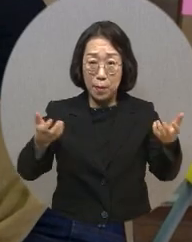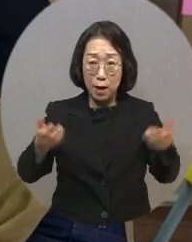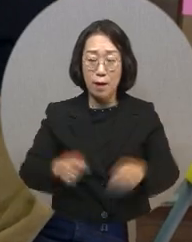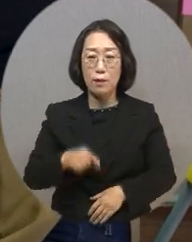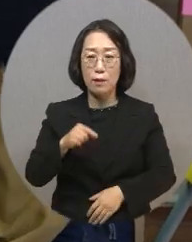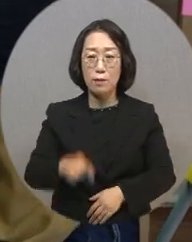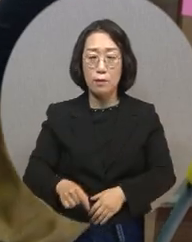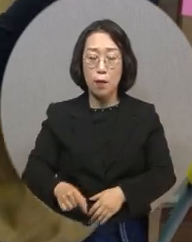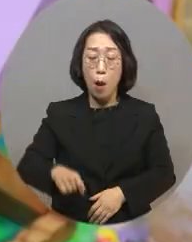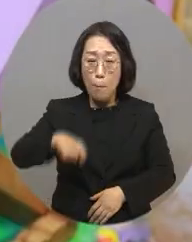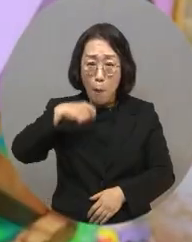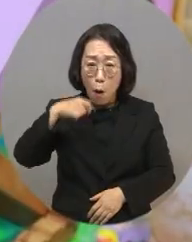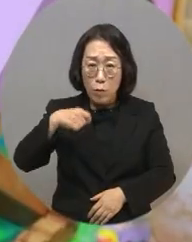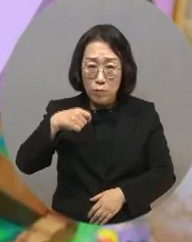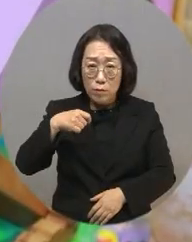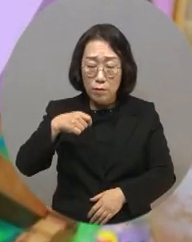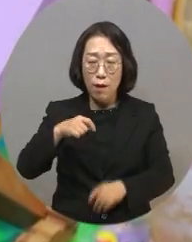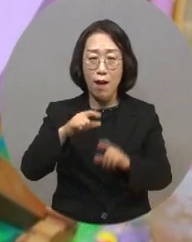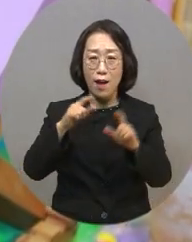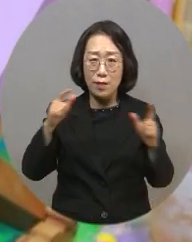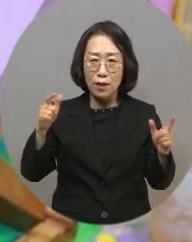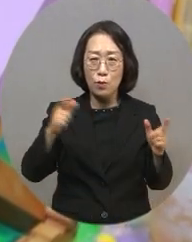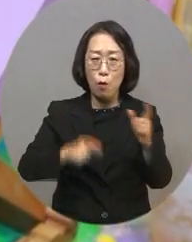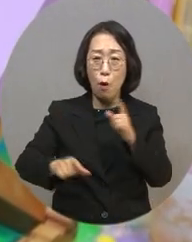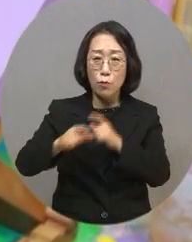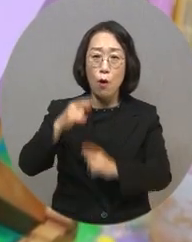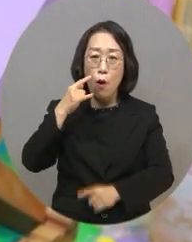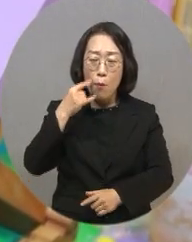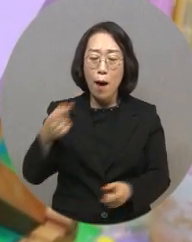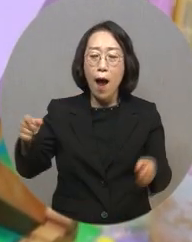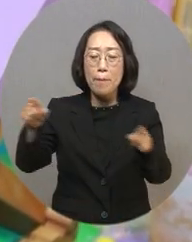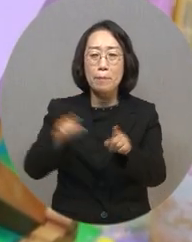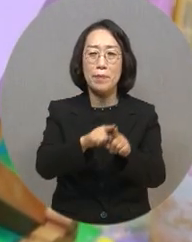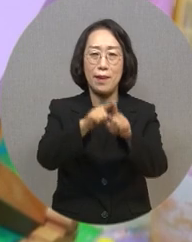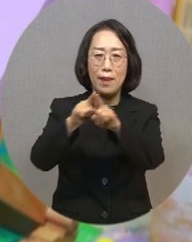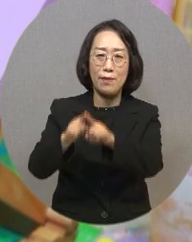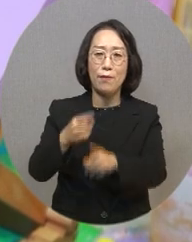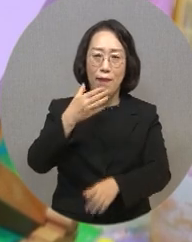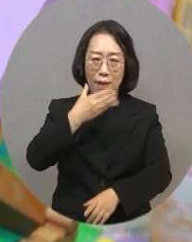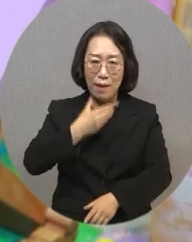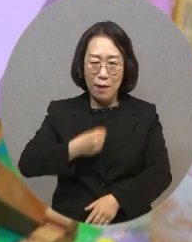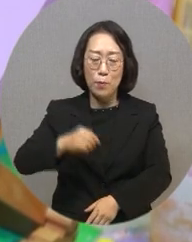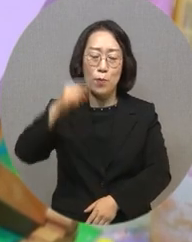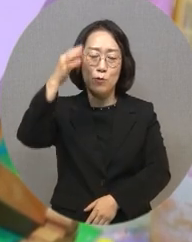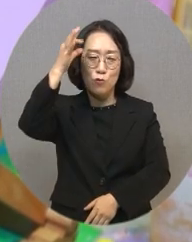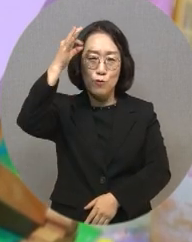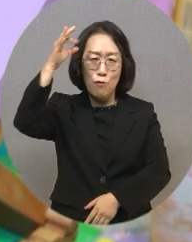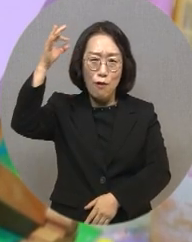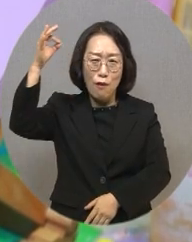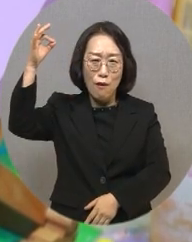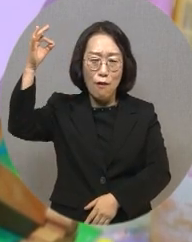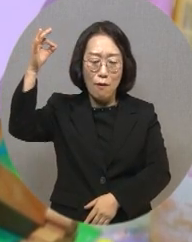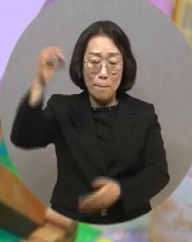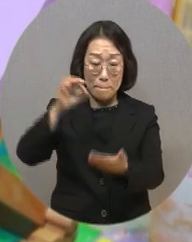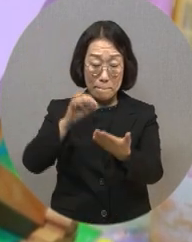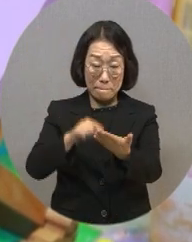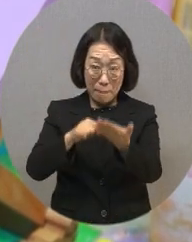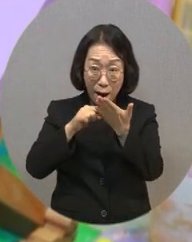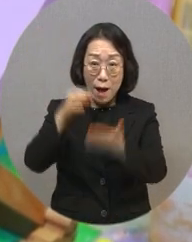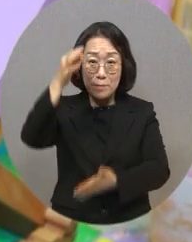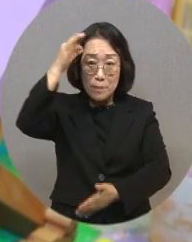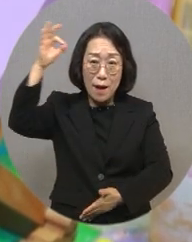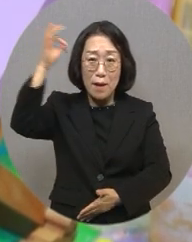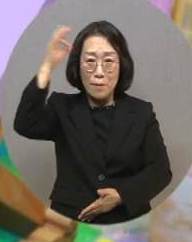단순한 음식이 아니라 어머니와 함께했던 행복하고 소중한 시간을 다시 마주하게 하는